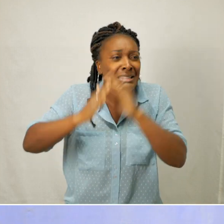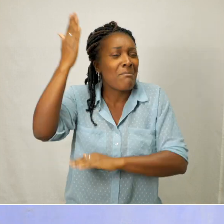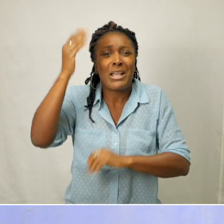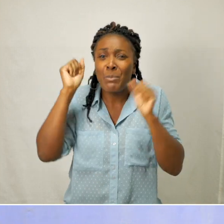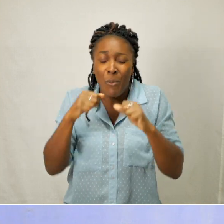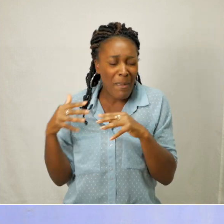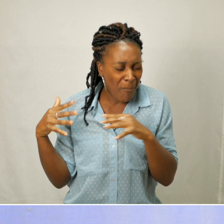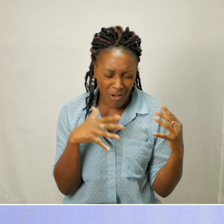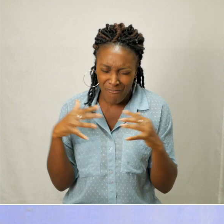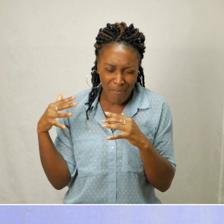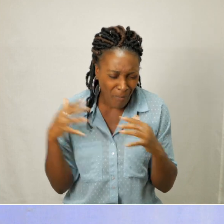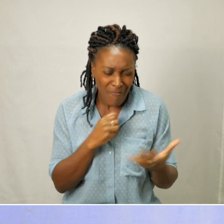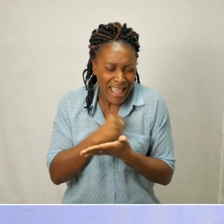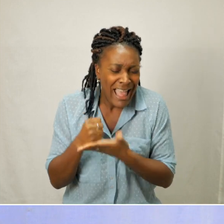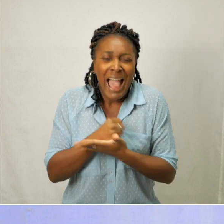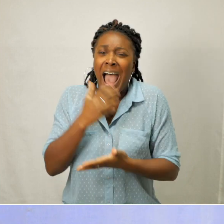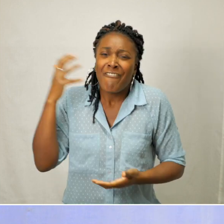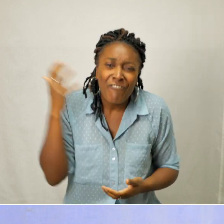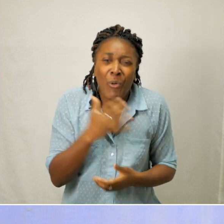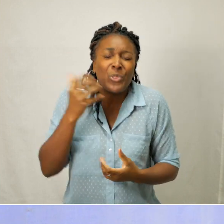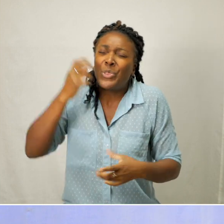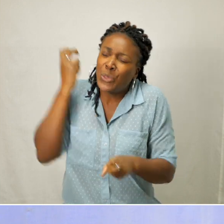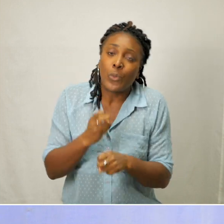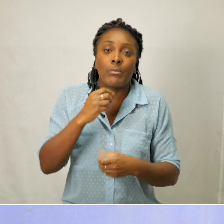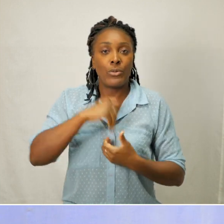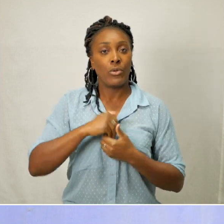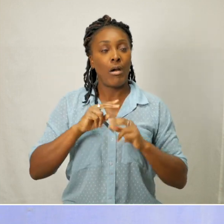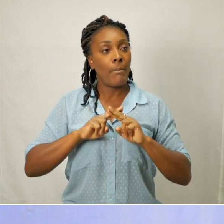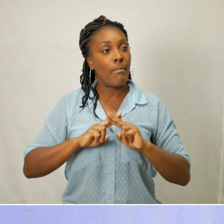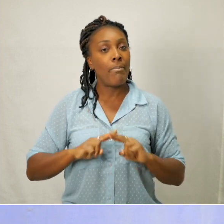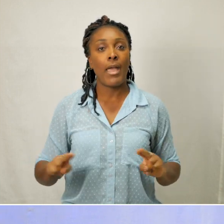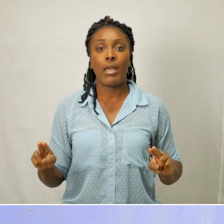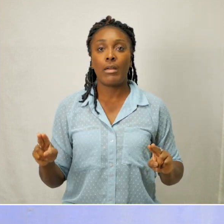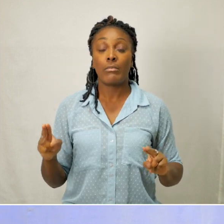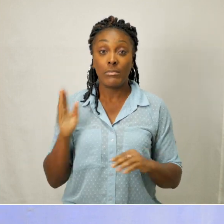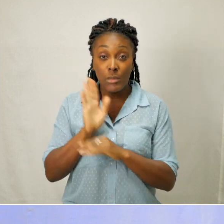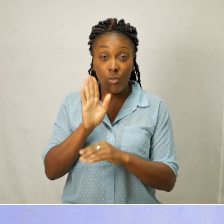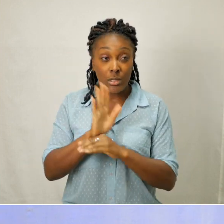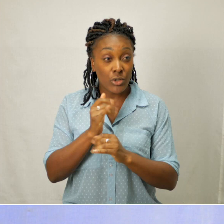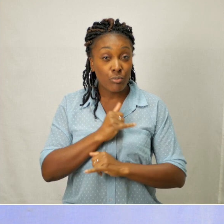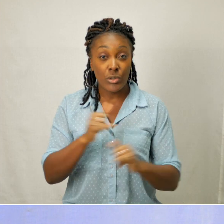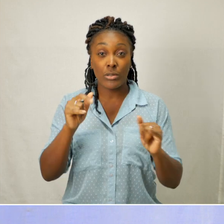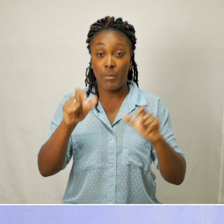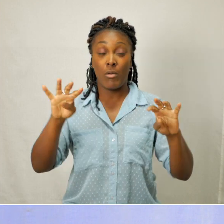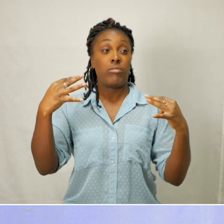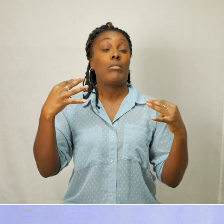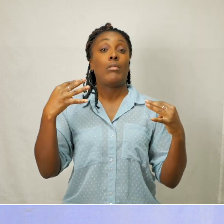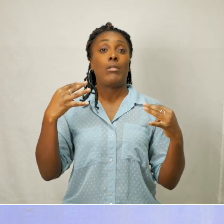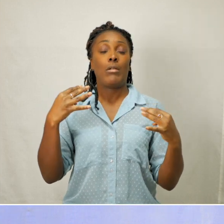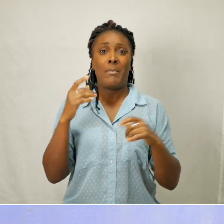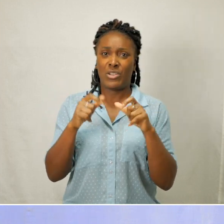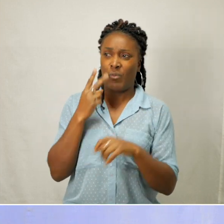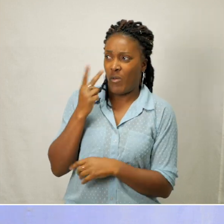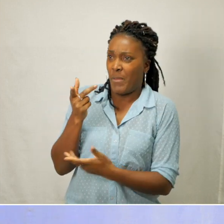des épreuves extrêmes et être en paix à l'intérieur et être un témoin de Christ à ce moment-là. De dire mais pourquoi